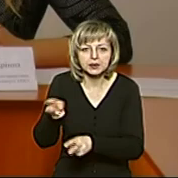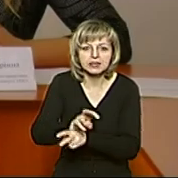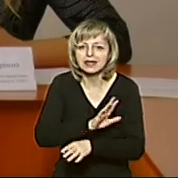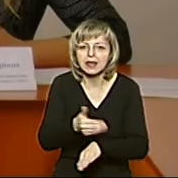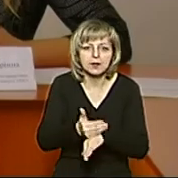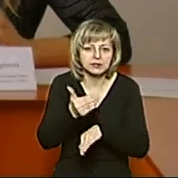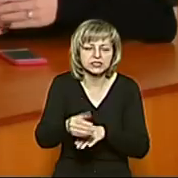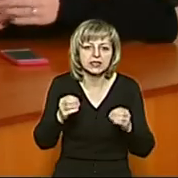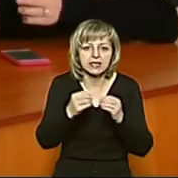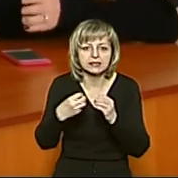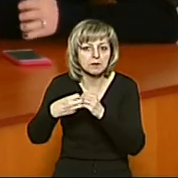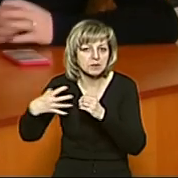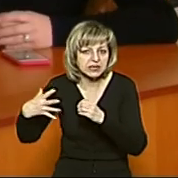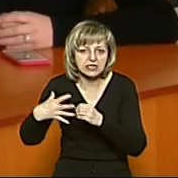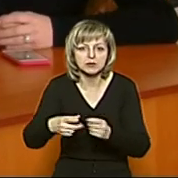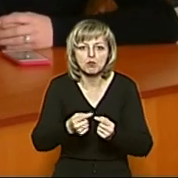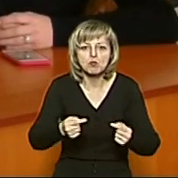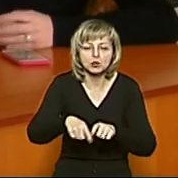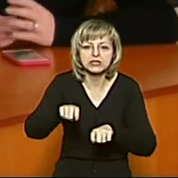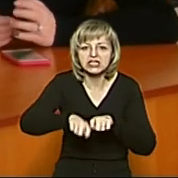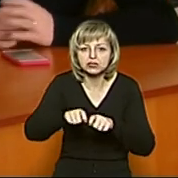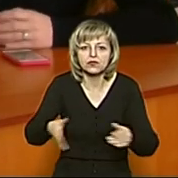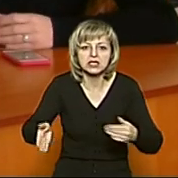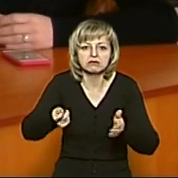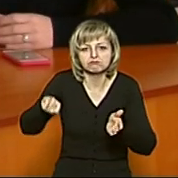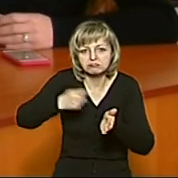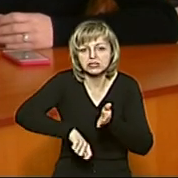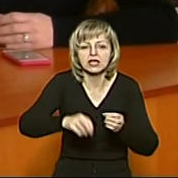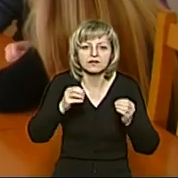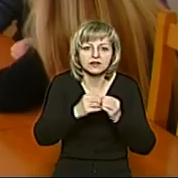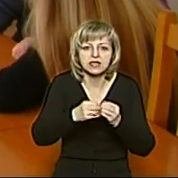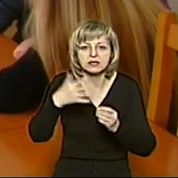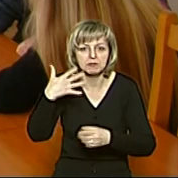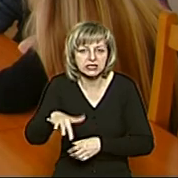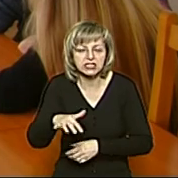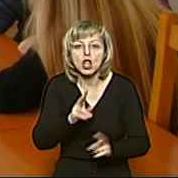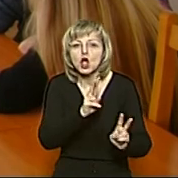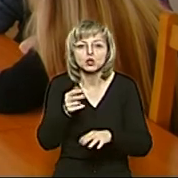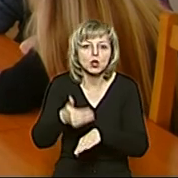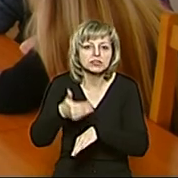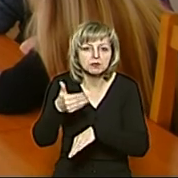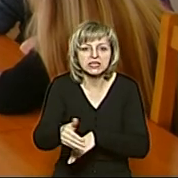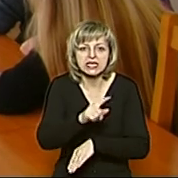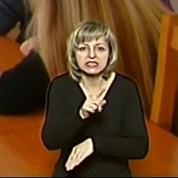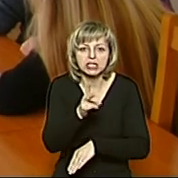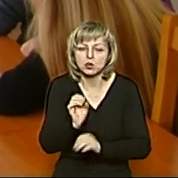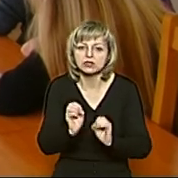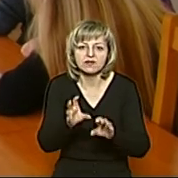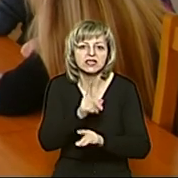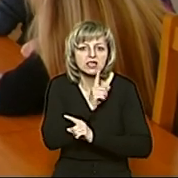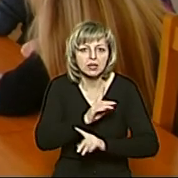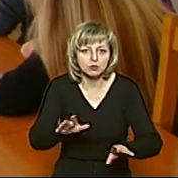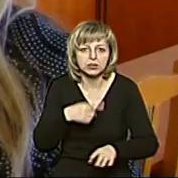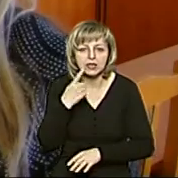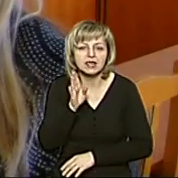пізніше 10:15. Пункти тестування для них зачиняться о 10:50. Хто спізниться, ЗНО не складатиме, каже